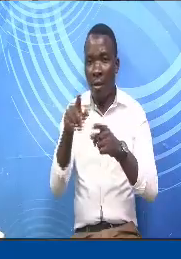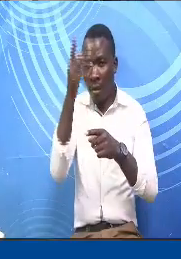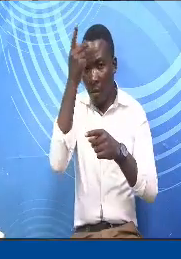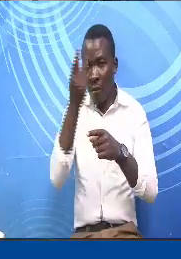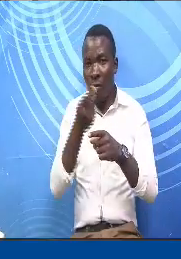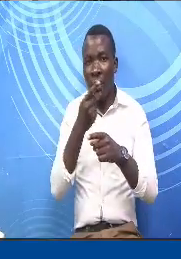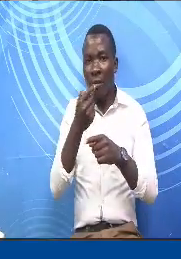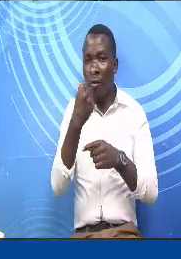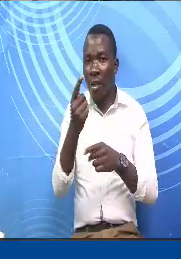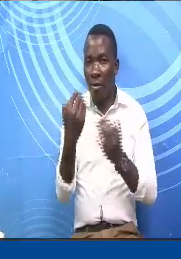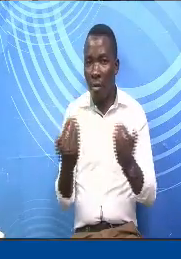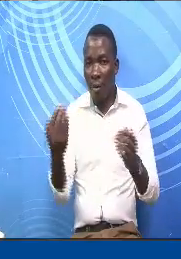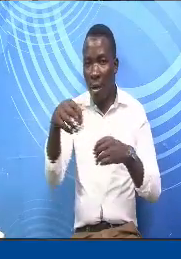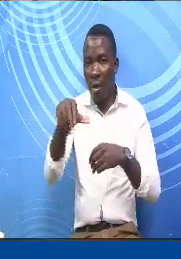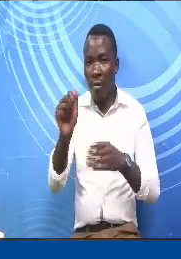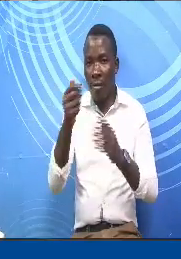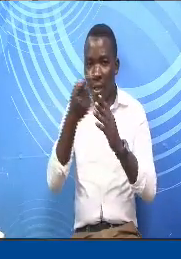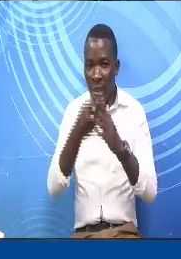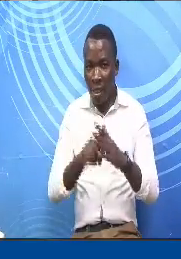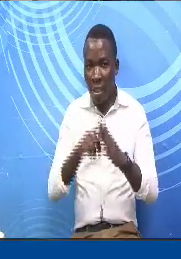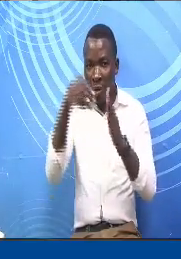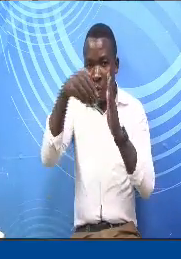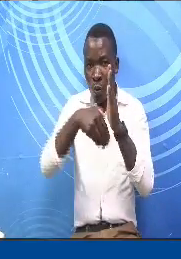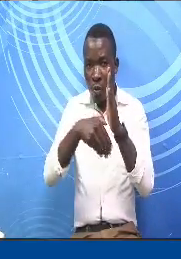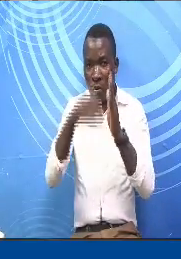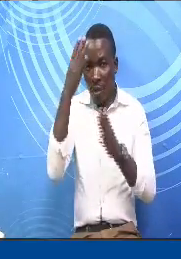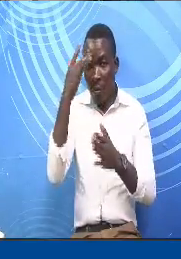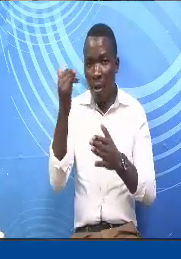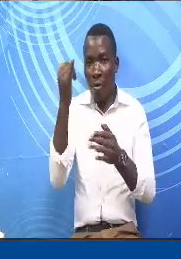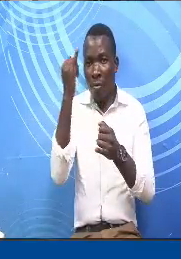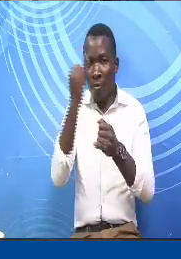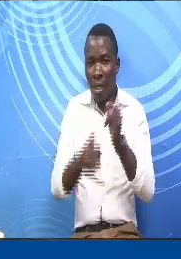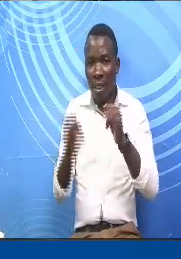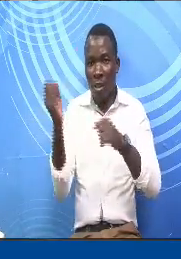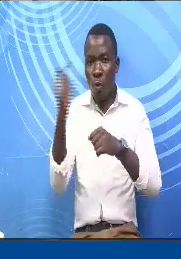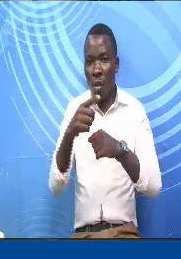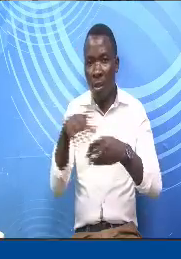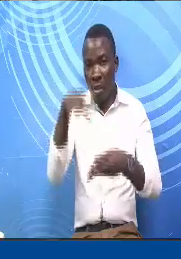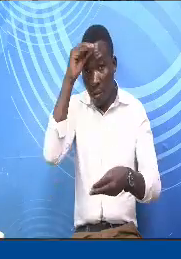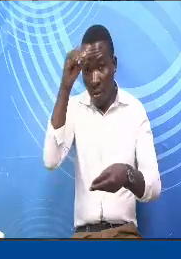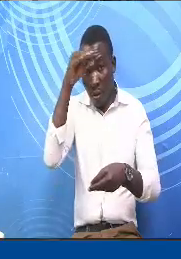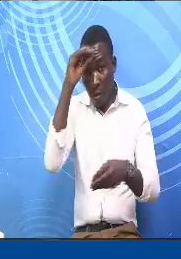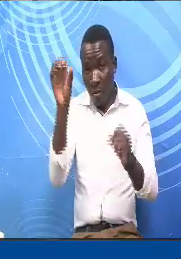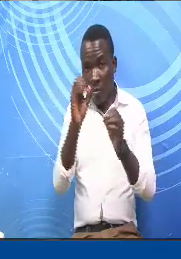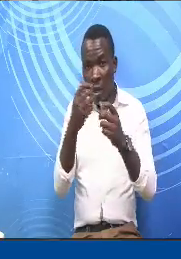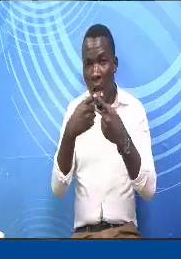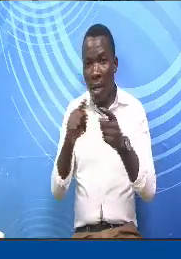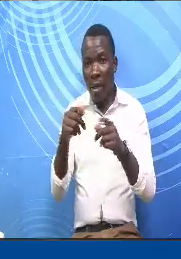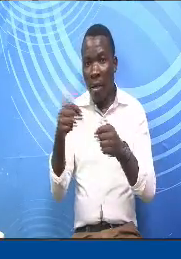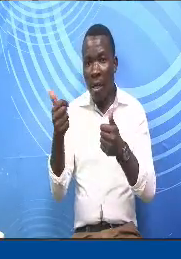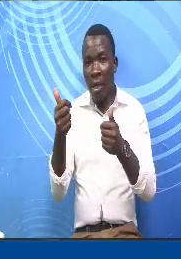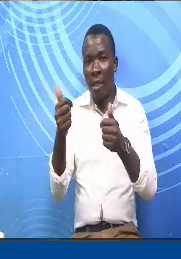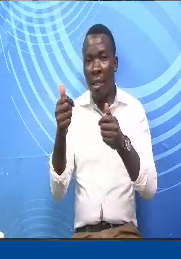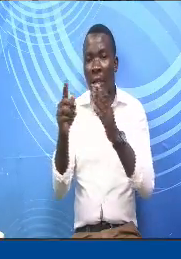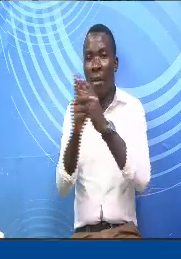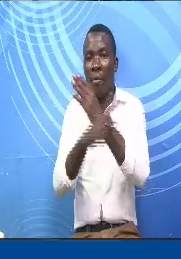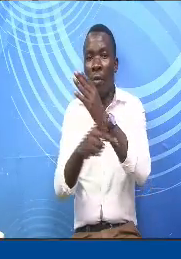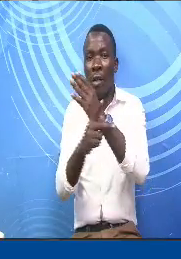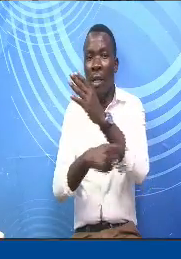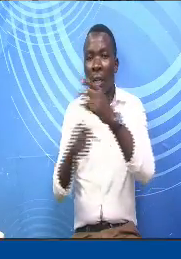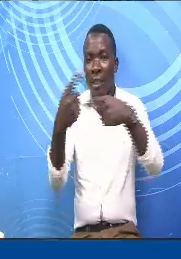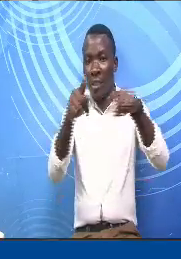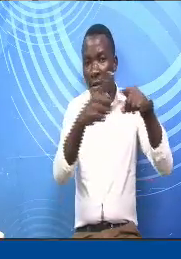babo bamaze gusubira inyuma bitewe n'uko ngo hashize ukwezi batiga, kandi mu bindi bice bijyanye no mu ntara bo